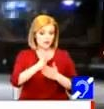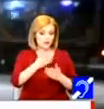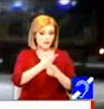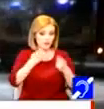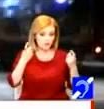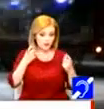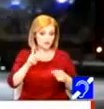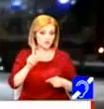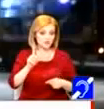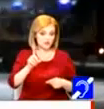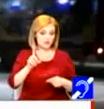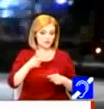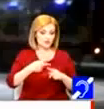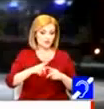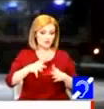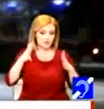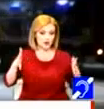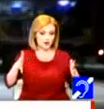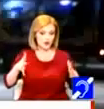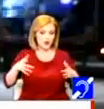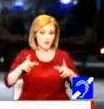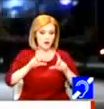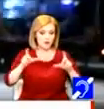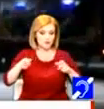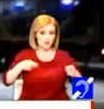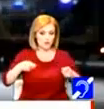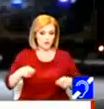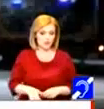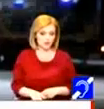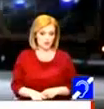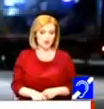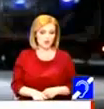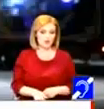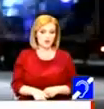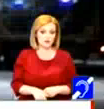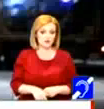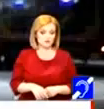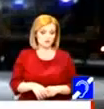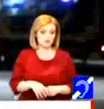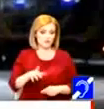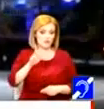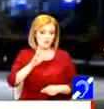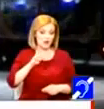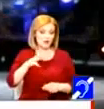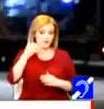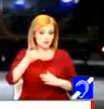centru comercial din strada Alexandru cel Bun, 5, din municipiul Bălți, a fost cuprins de flăcă. Deci la fața locului, pentru localizarea